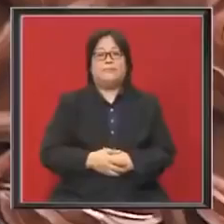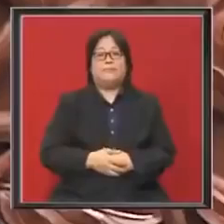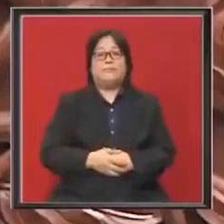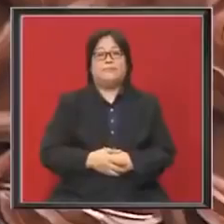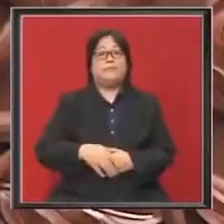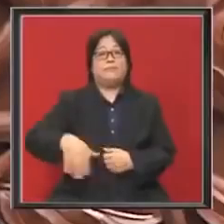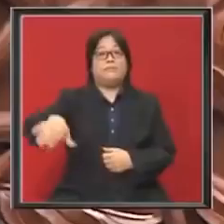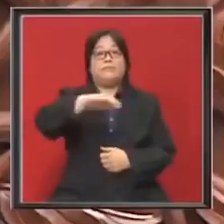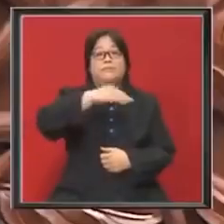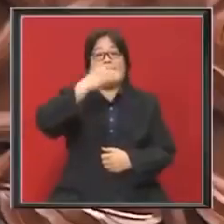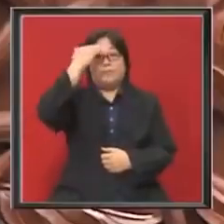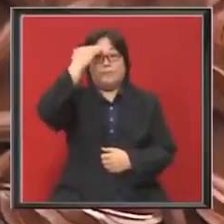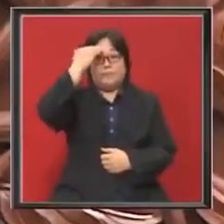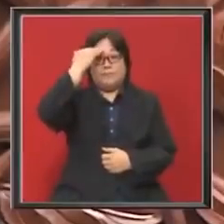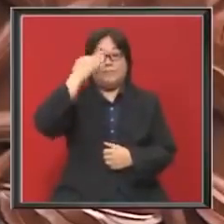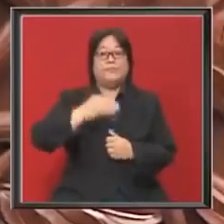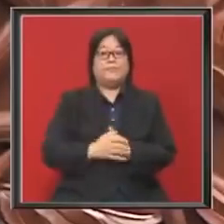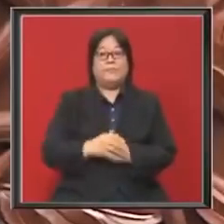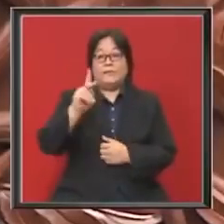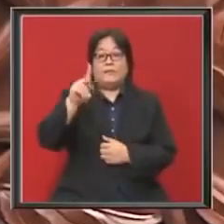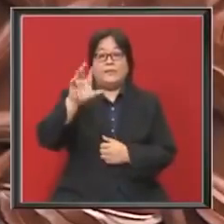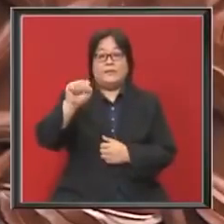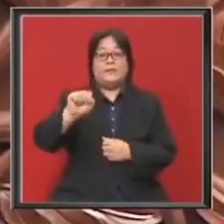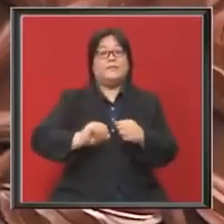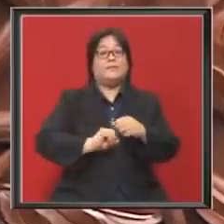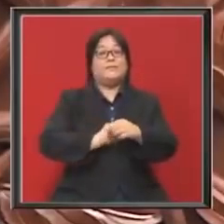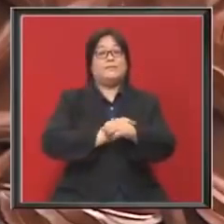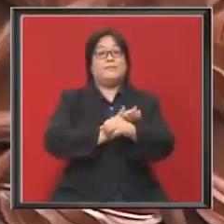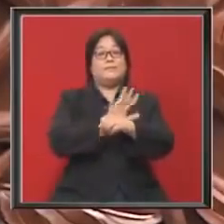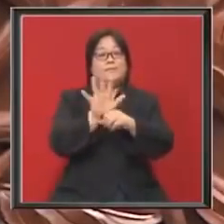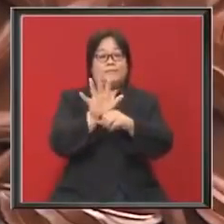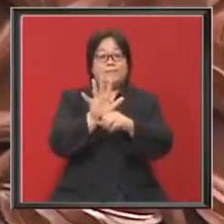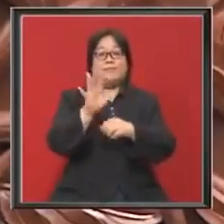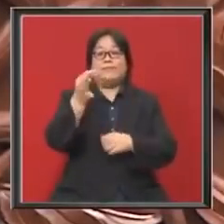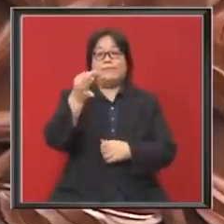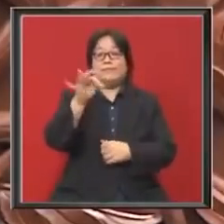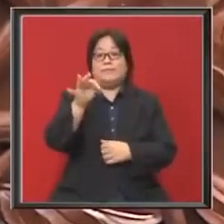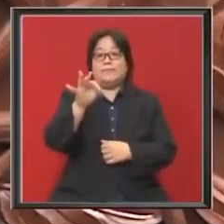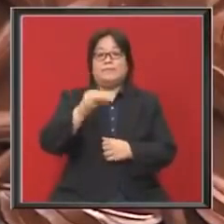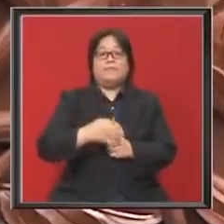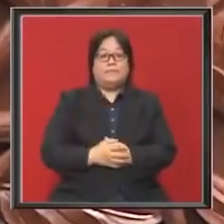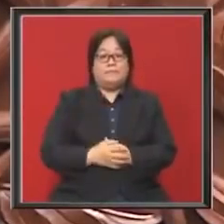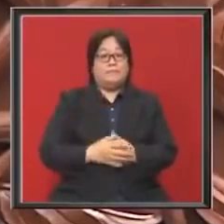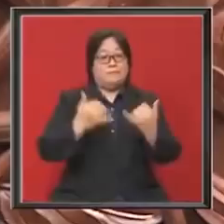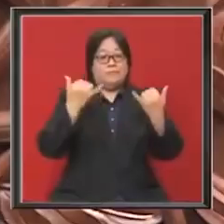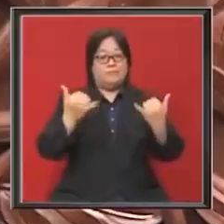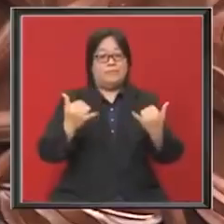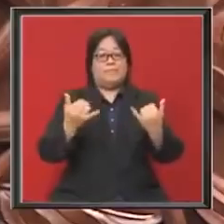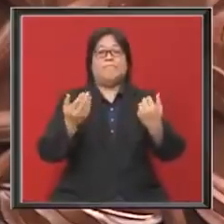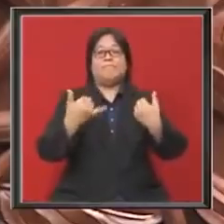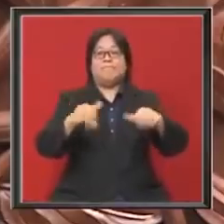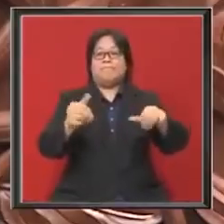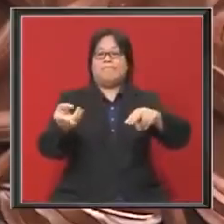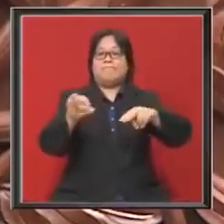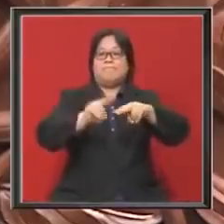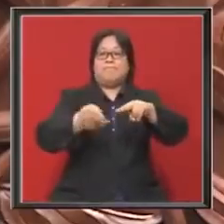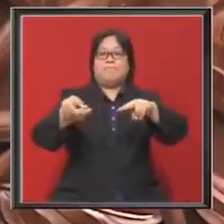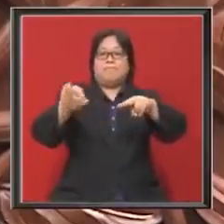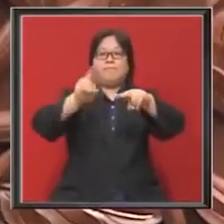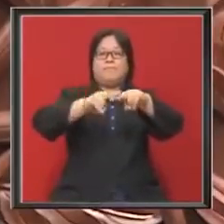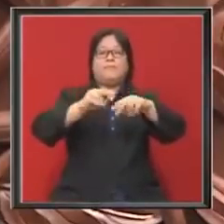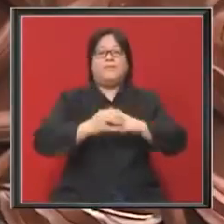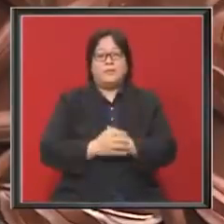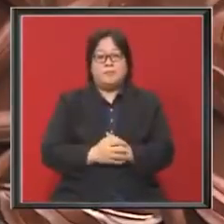Hai seperti mana ada informasi timal Um Keys penularan wabah qobid 19 ketika ini terus meningkat